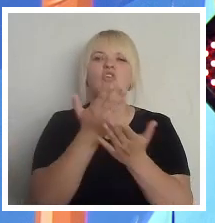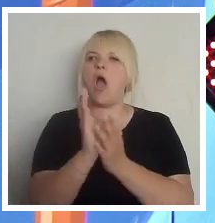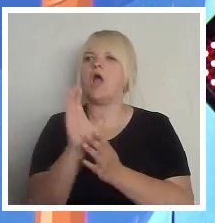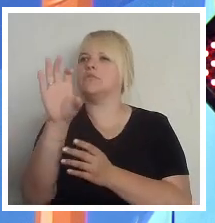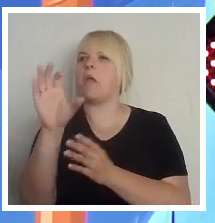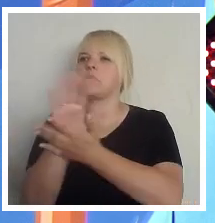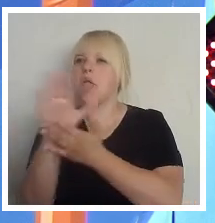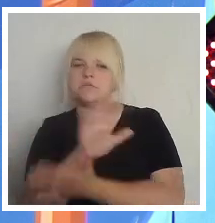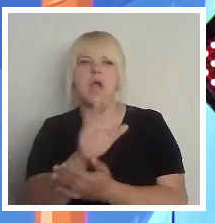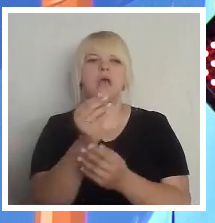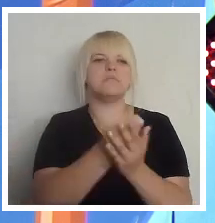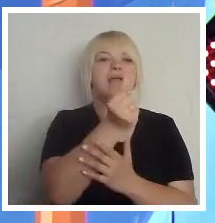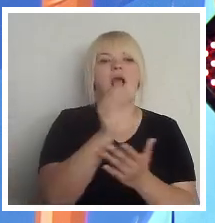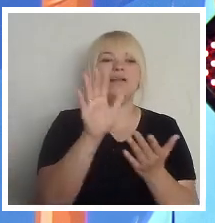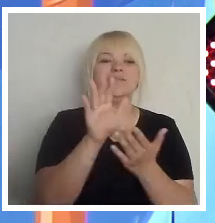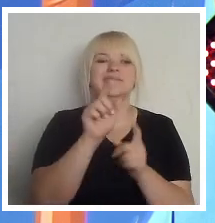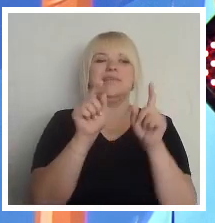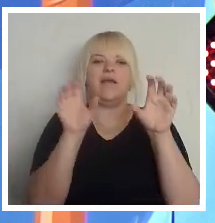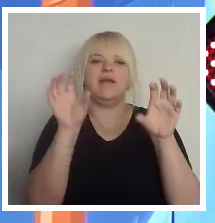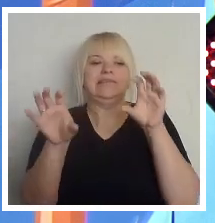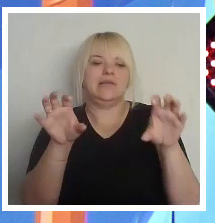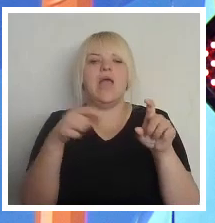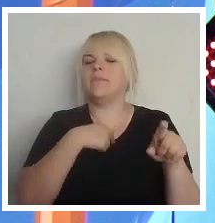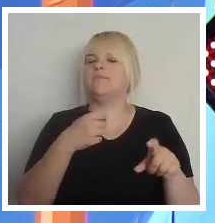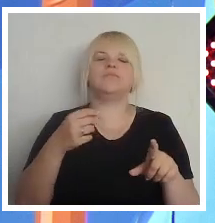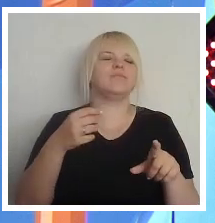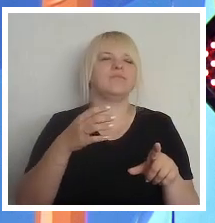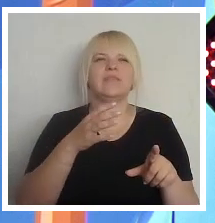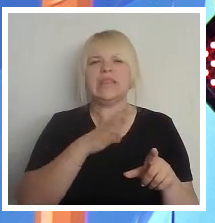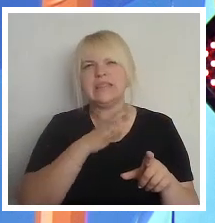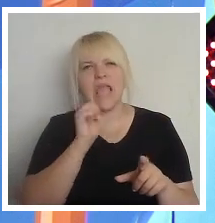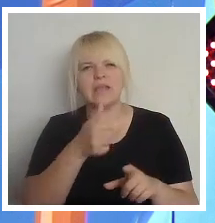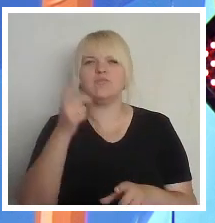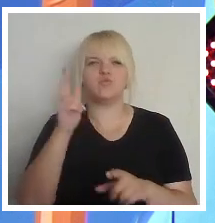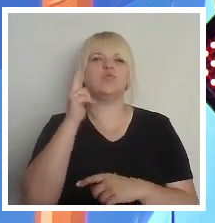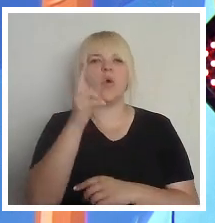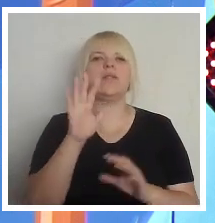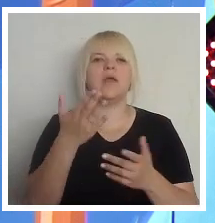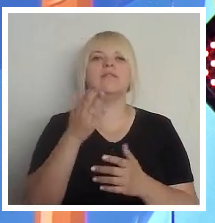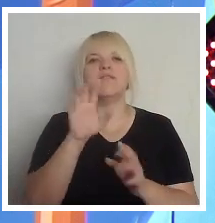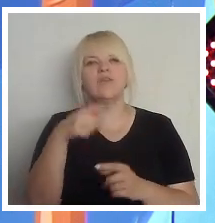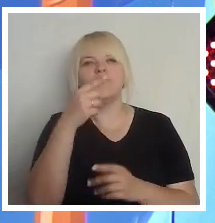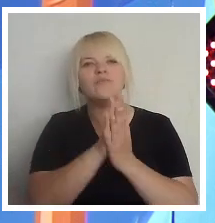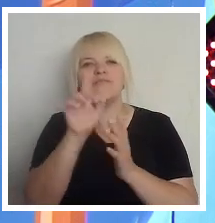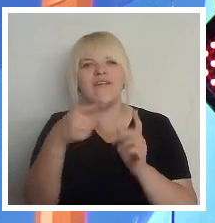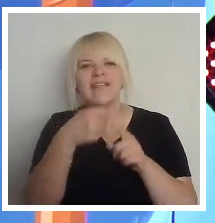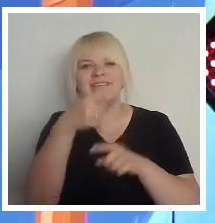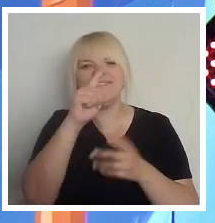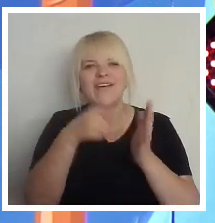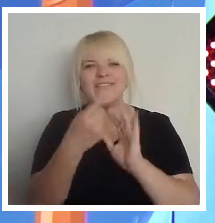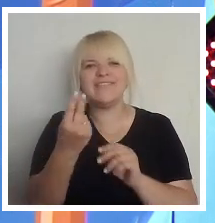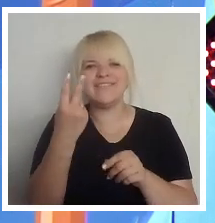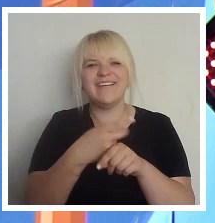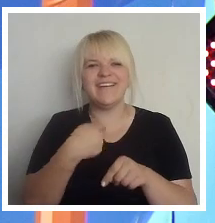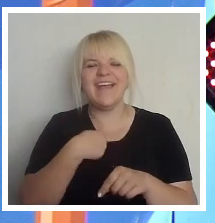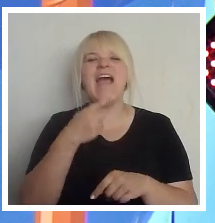negribētu solīt to. Bet piedod lūdzu, var noprecēt vēlreiz jautājumu? Jautājums bija par to,